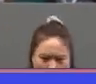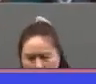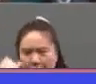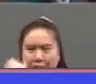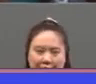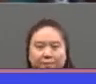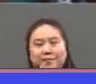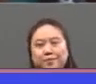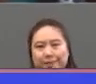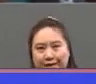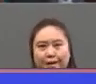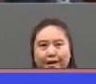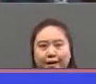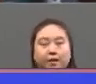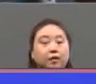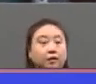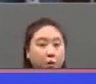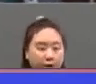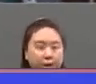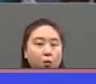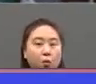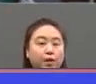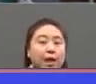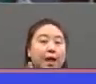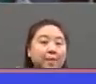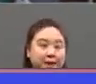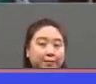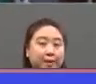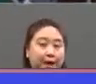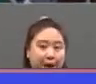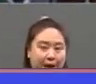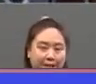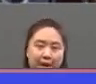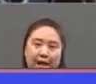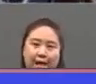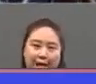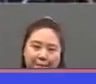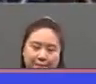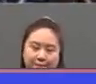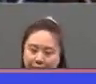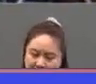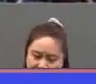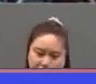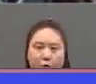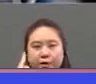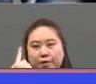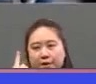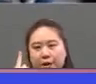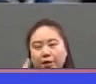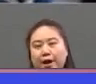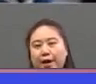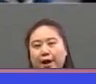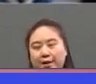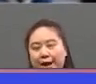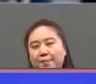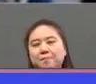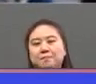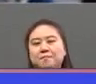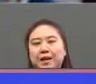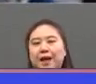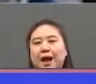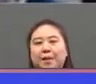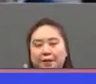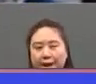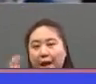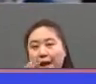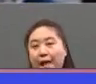ให้มันอยู่ในหลักเกณฑ์อันนี้นะครับโดยยึดอำเภอใดอำเภอหนึ่งไว้แล้วค่อยประกบด้วยอีกอำเภอหนึ่งข้างๆอะไรเงี้ยได้เนี่ยมันก็เลยเป็นที่มา